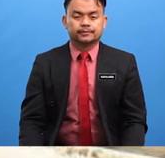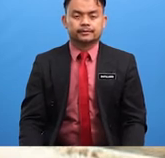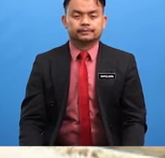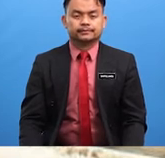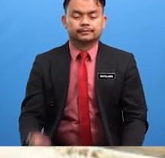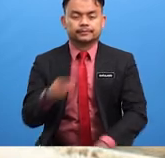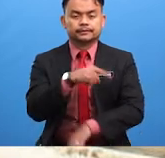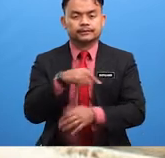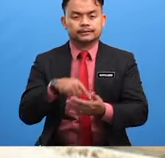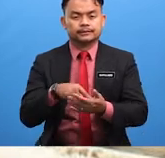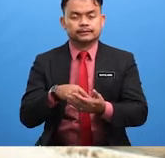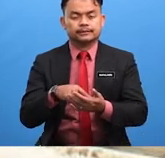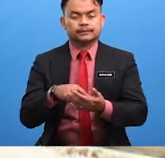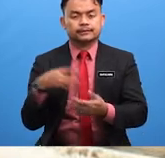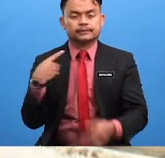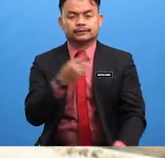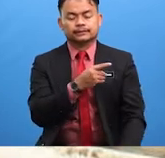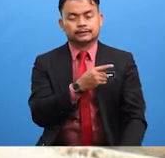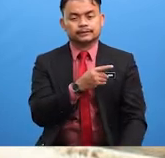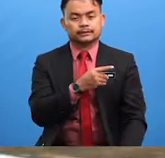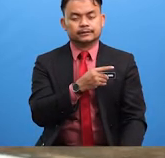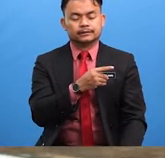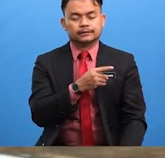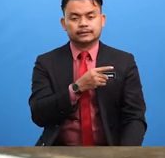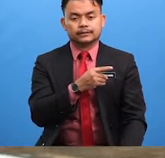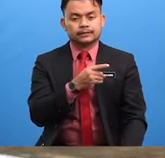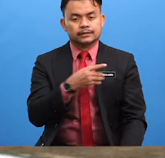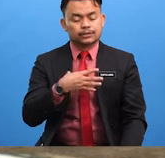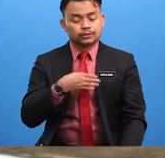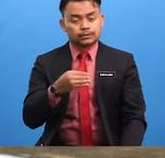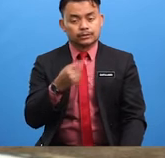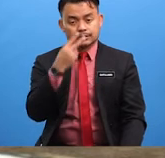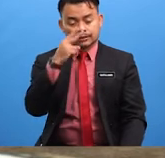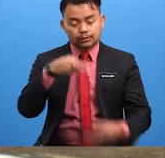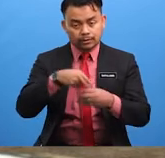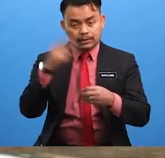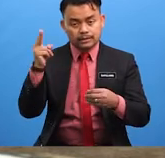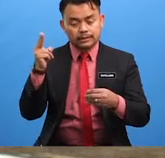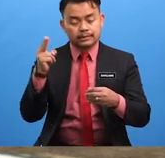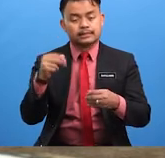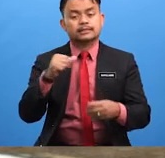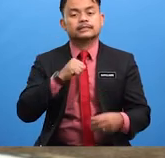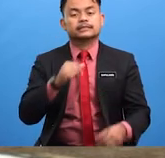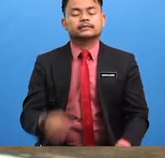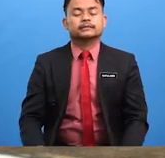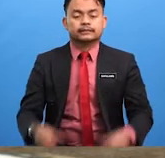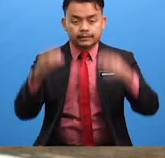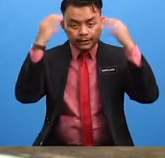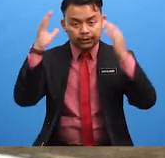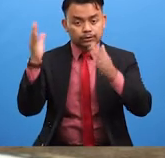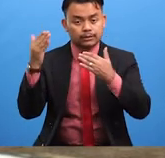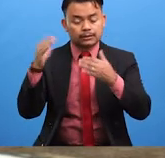bersungguh melihat hasil tangan sendiri. Cikgu harap murid-murid dapat mempelajari tajuk